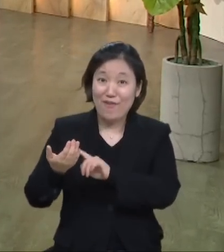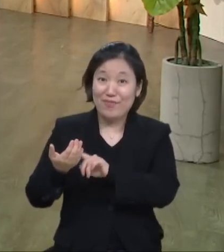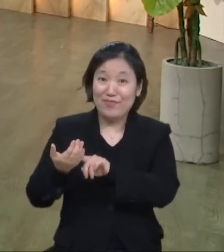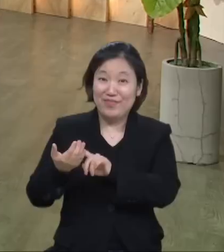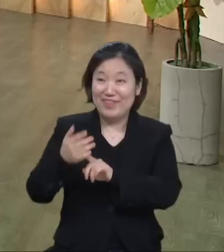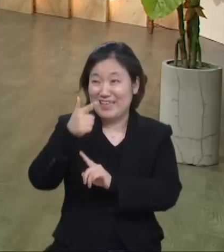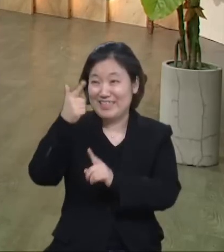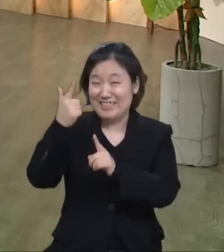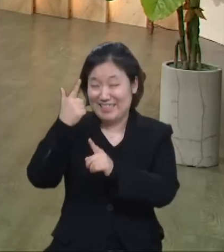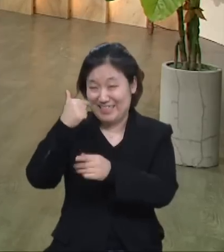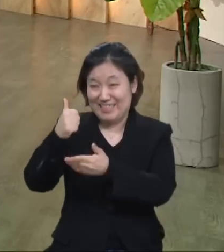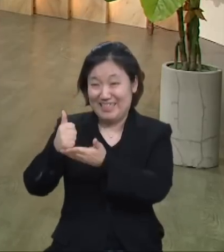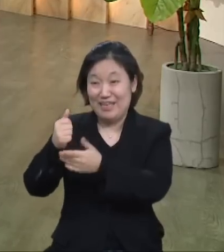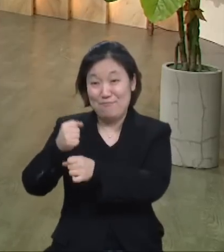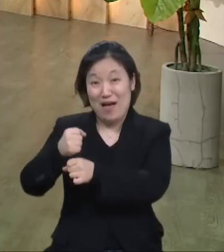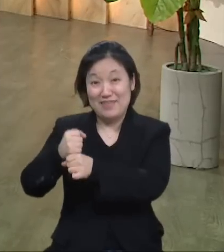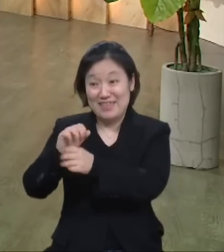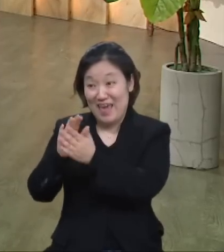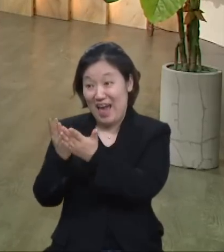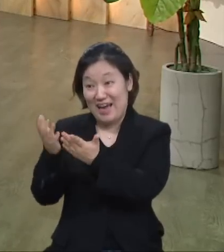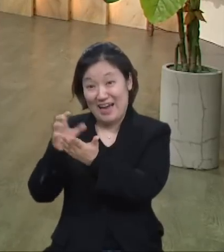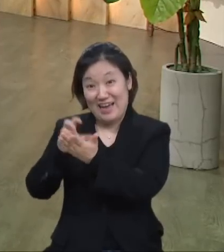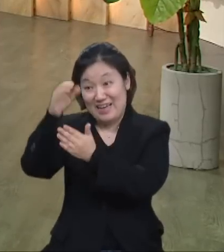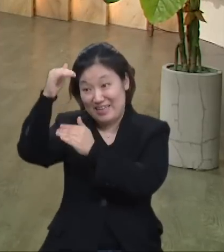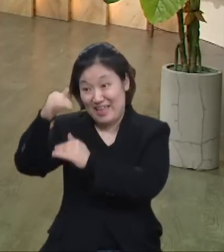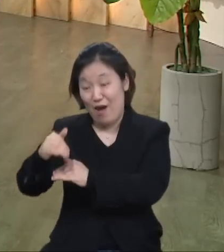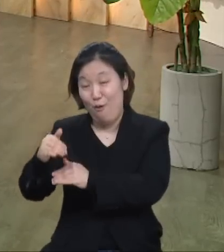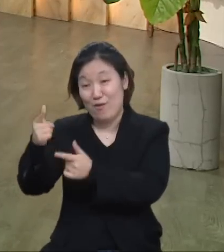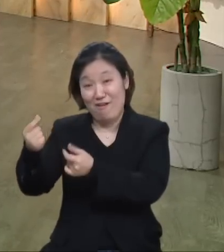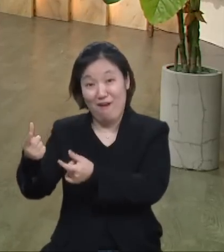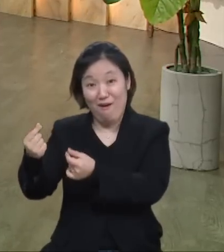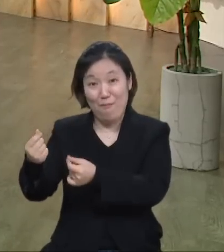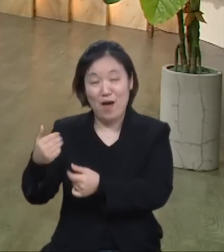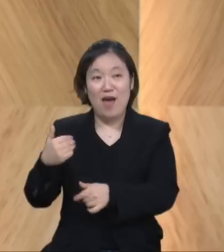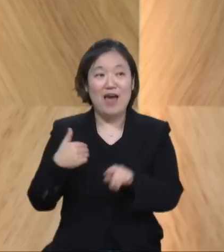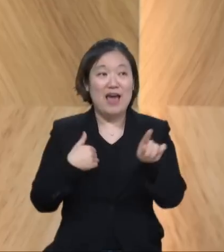영험담에 나오듯이 이제 또 꿈을 꾸세요